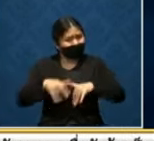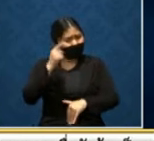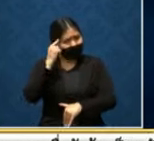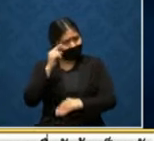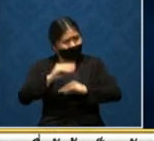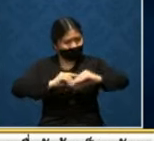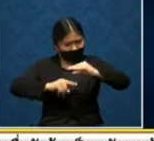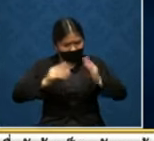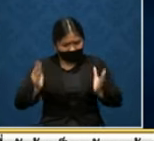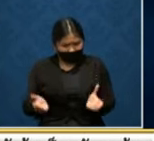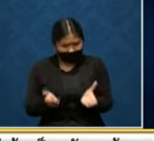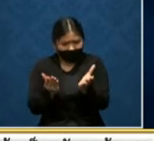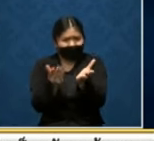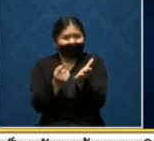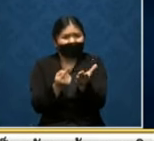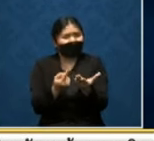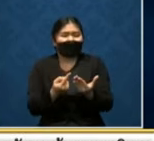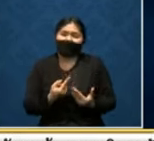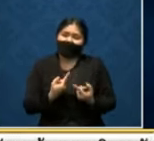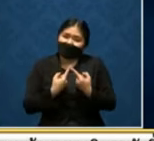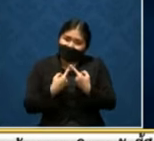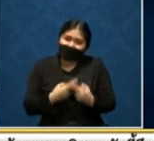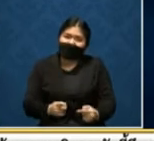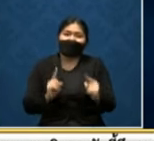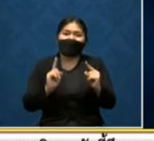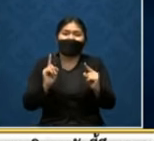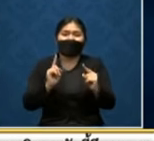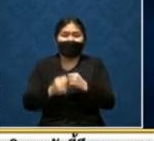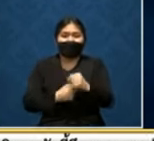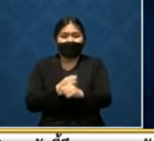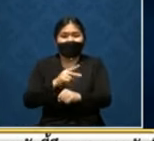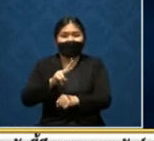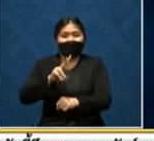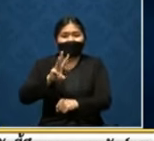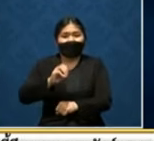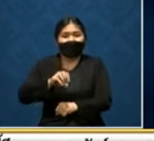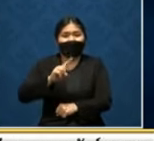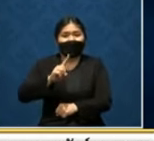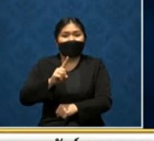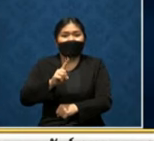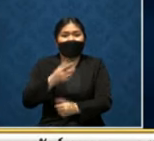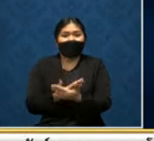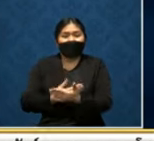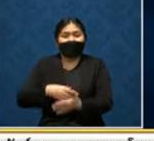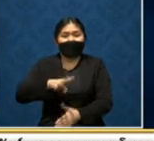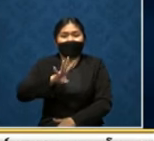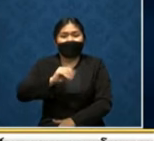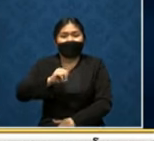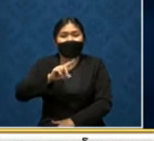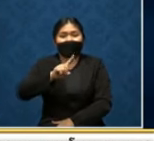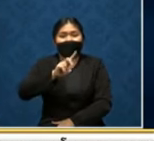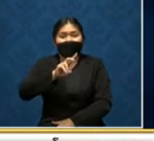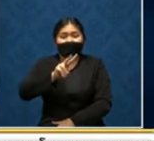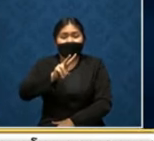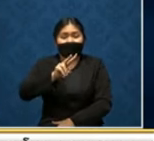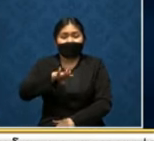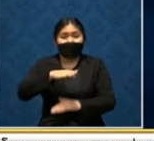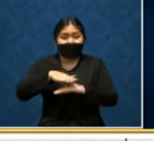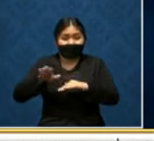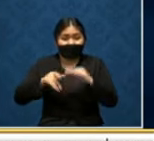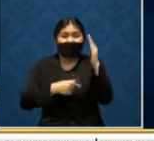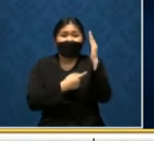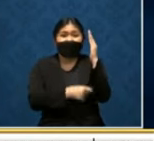ช่วยพยุงราคาอย่างมากแต่สุดท้ายแล้วปี 61ท่านประธานราคายางอยู่ที่ 42บาท 74สตางค์ปี 62